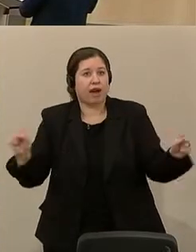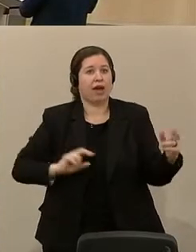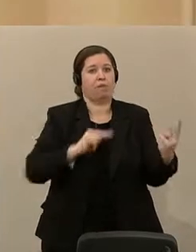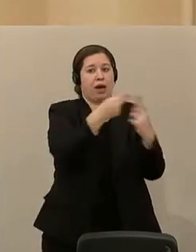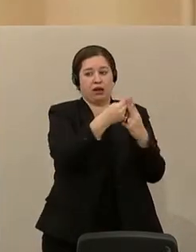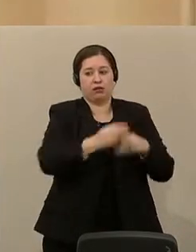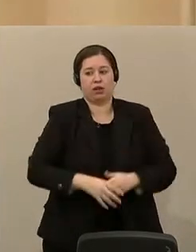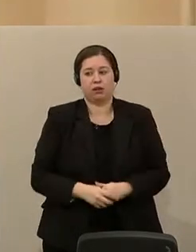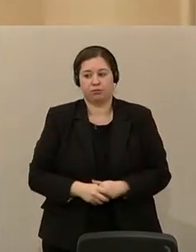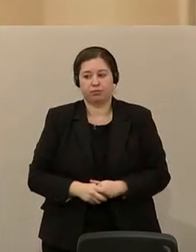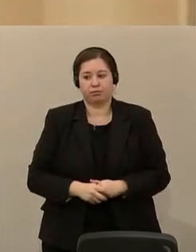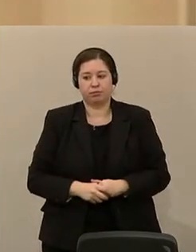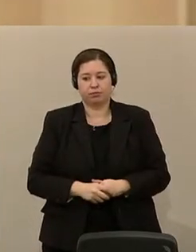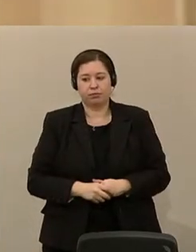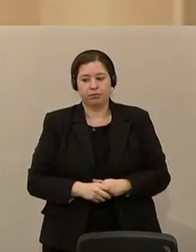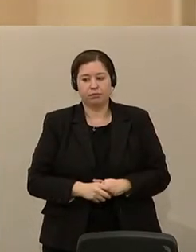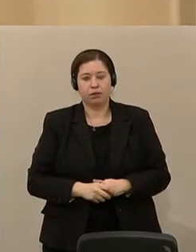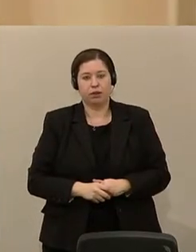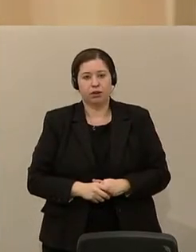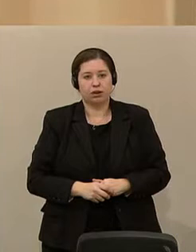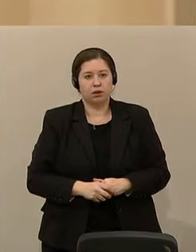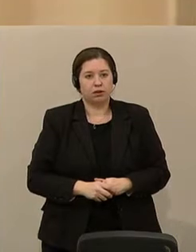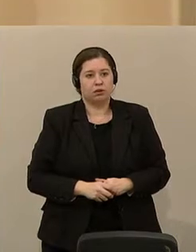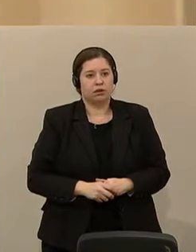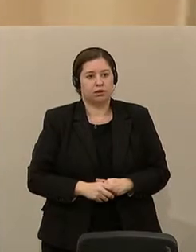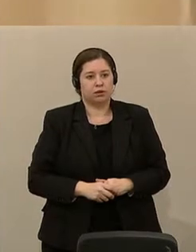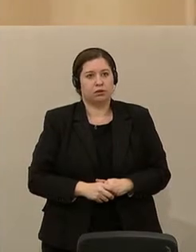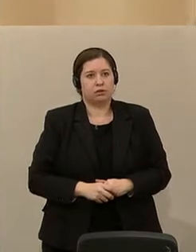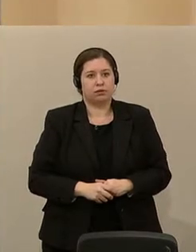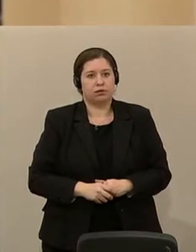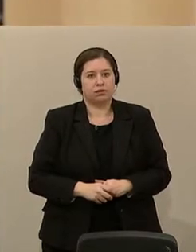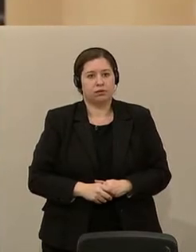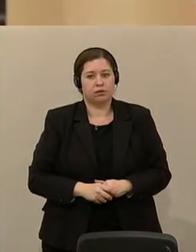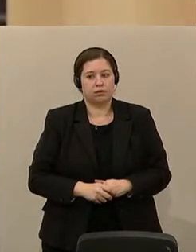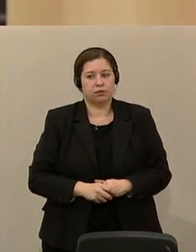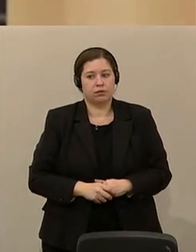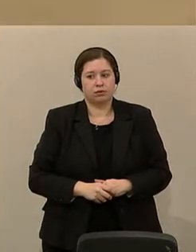fürs Protokoll müssen Sie sagen, welchem Abgeordneten Sie einen Ordnungsruf geben.